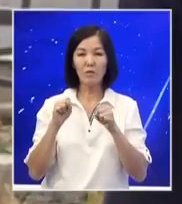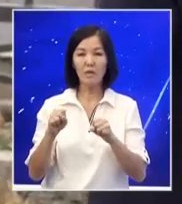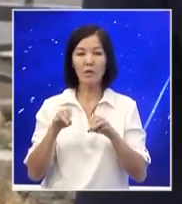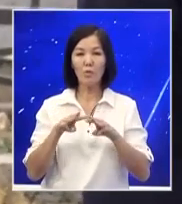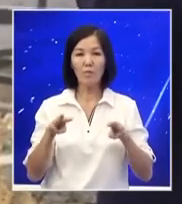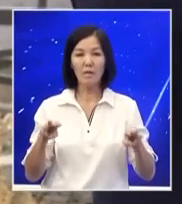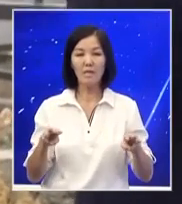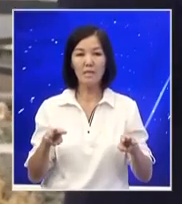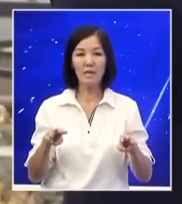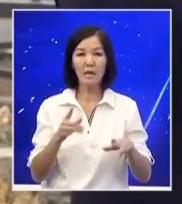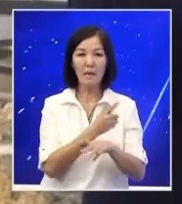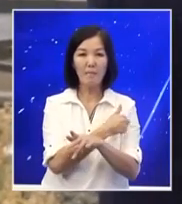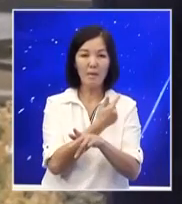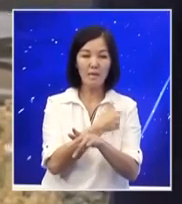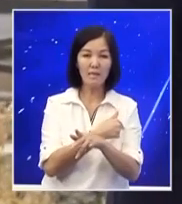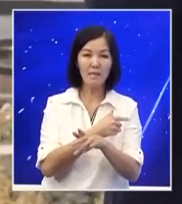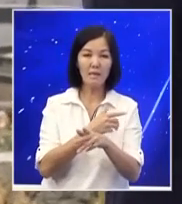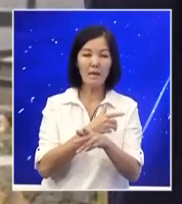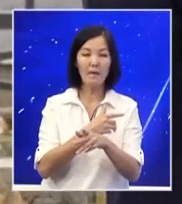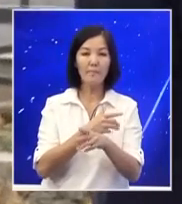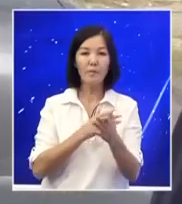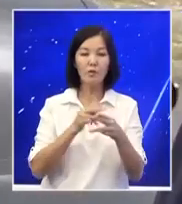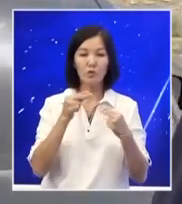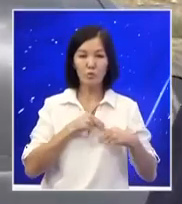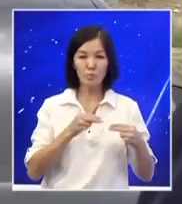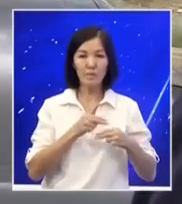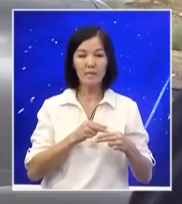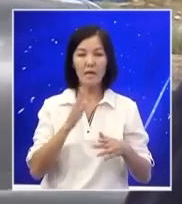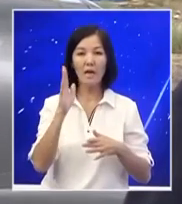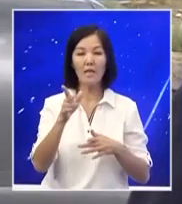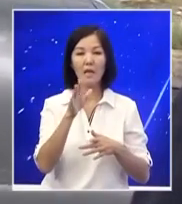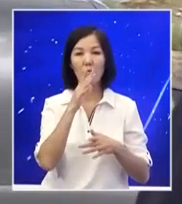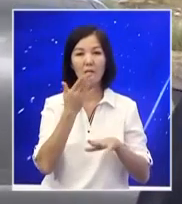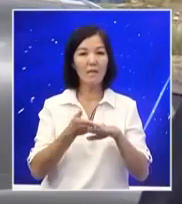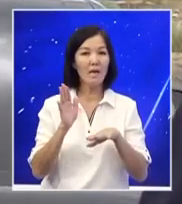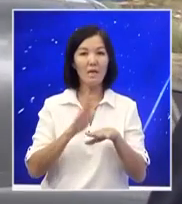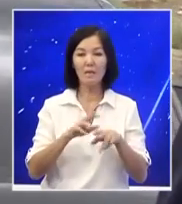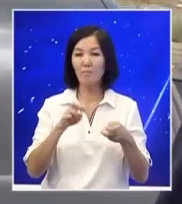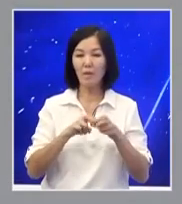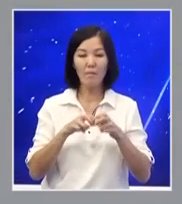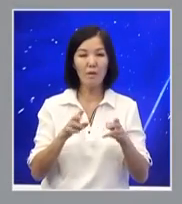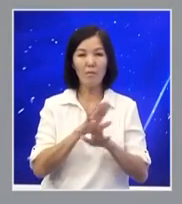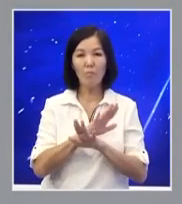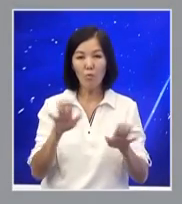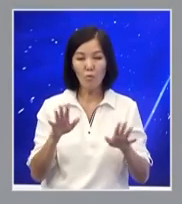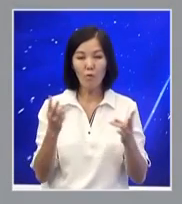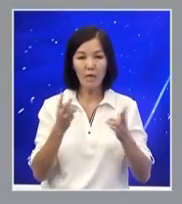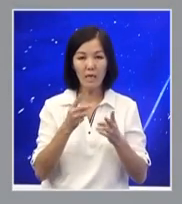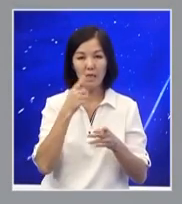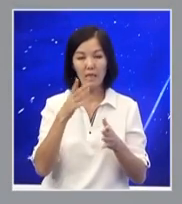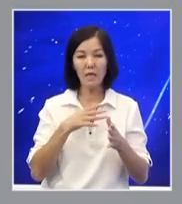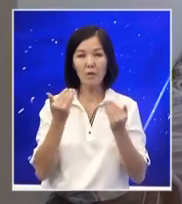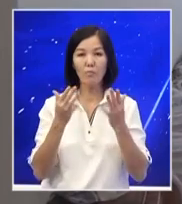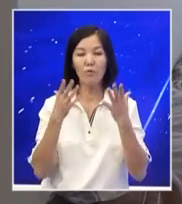медицина мамандарының жұмысына оң нәтиже берді. Алдағы кезеңді өңір еш қиындықсыз еңсеретінін жеткізді. Айта кетейік,